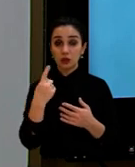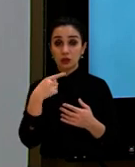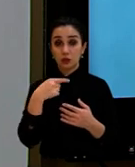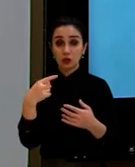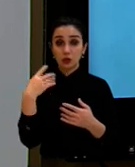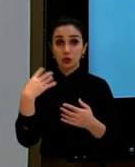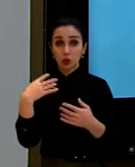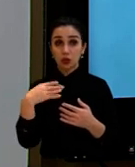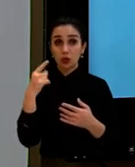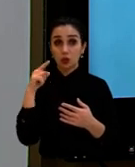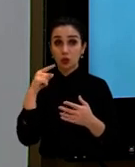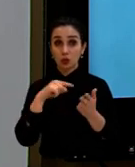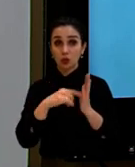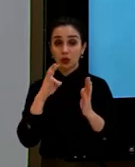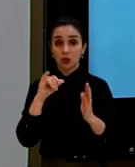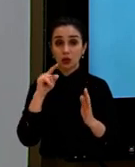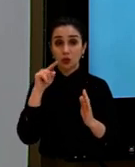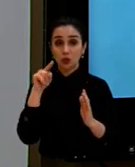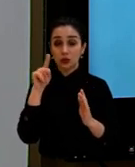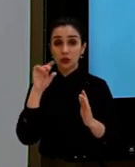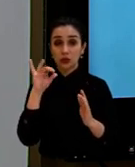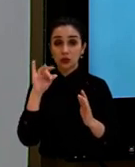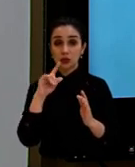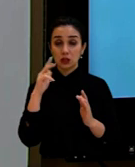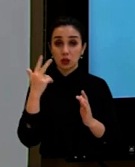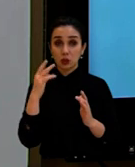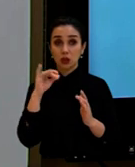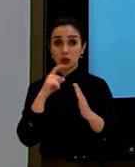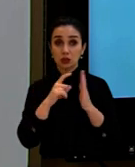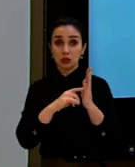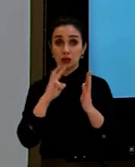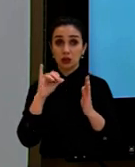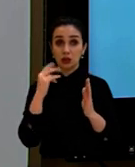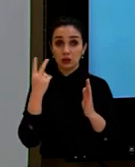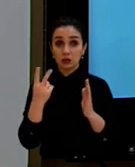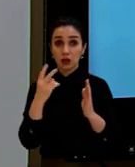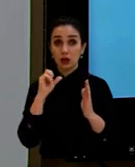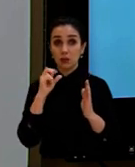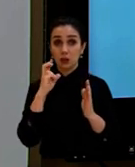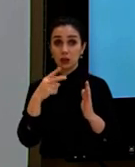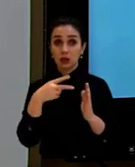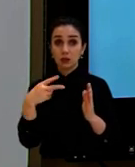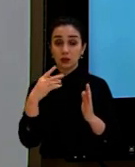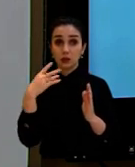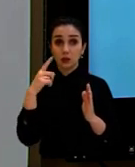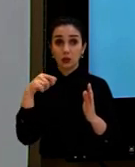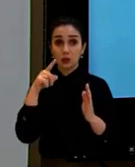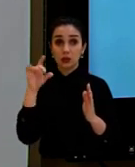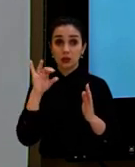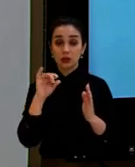41 минус 40 умноженное на корень из 3 разделить на 2. АБ равно корень